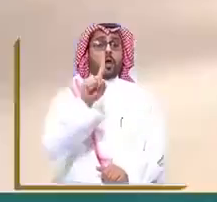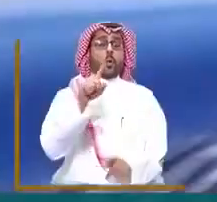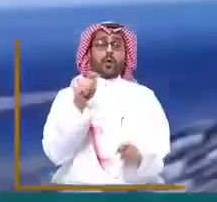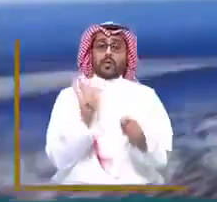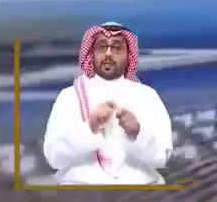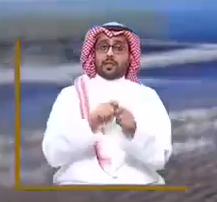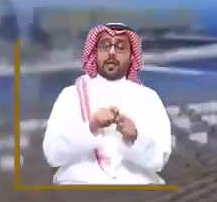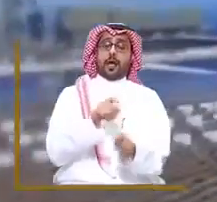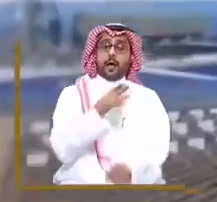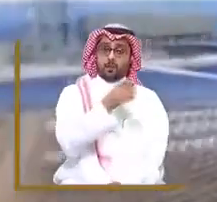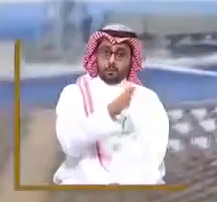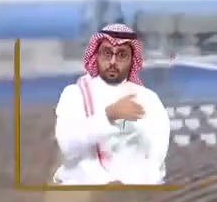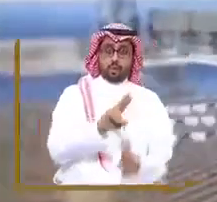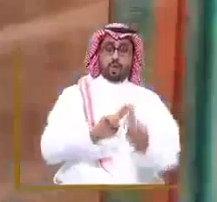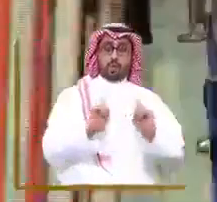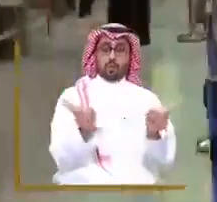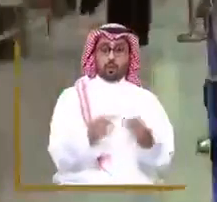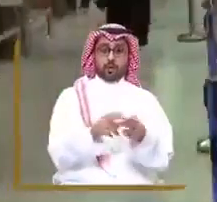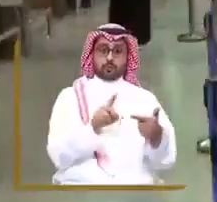الرابعة.